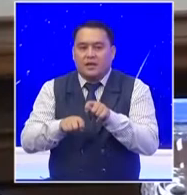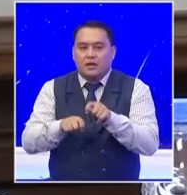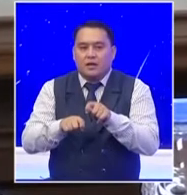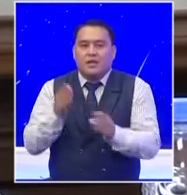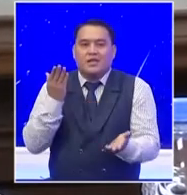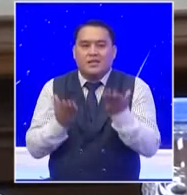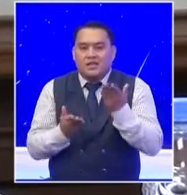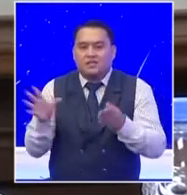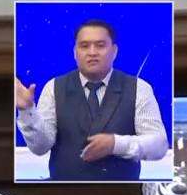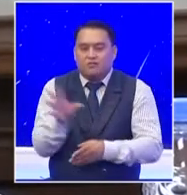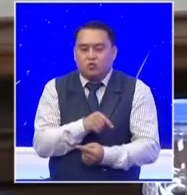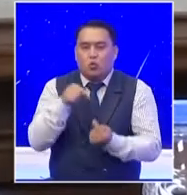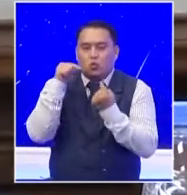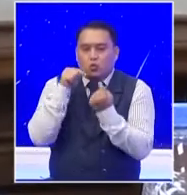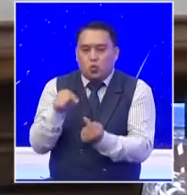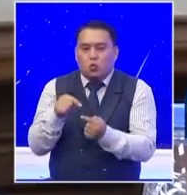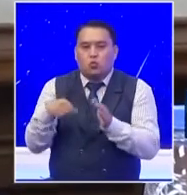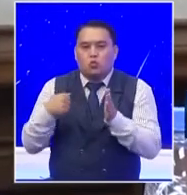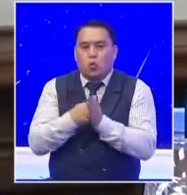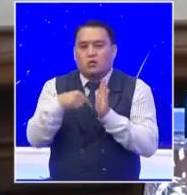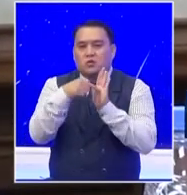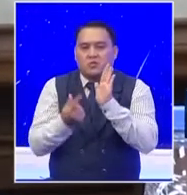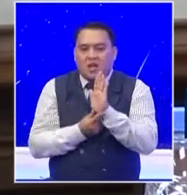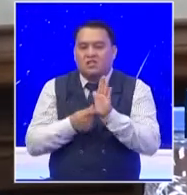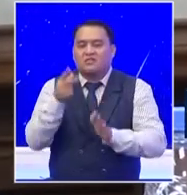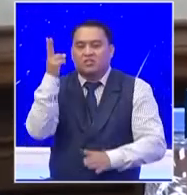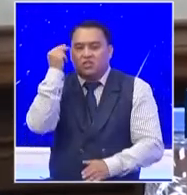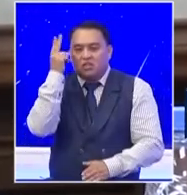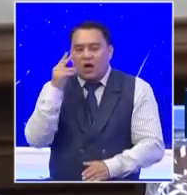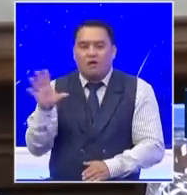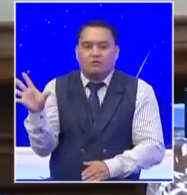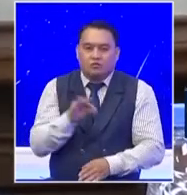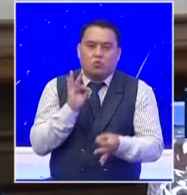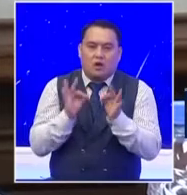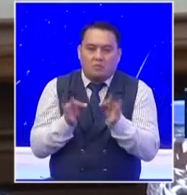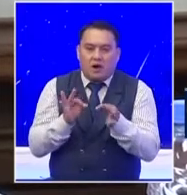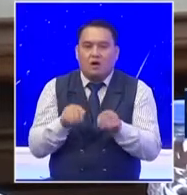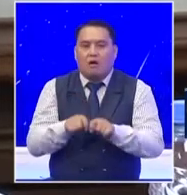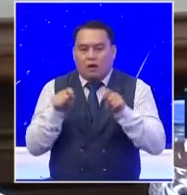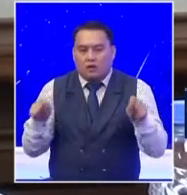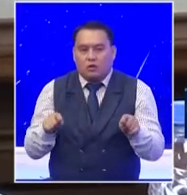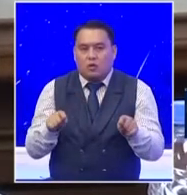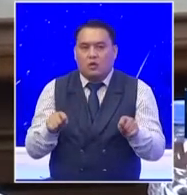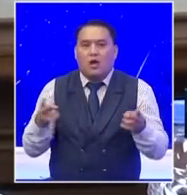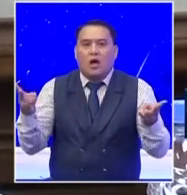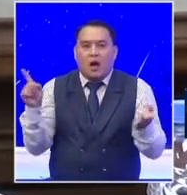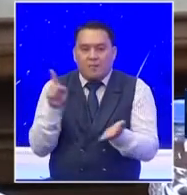Коронавирус, жанр Канде, он же с ней после 17 никуда не исчезнет. Мы должны научиться